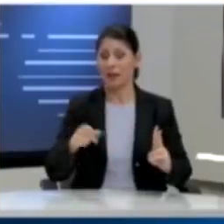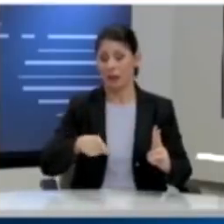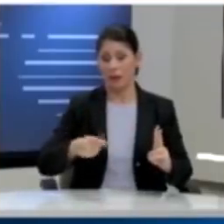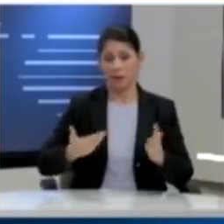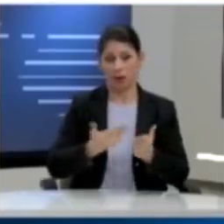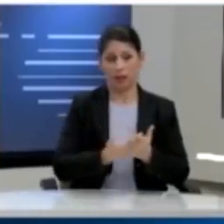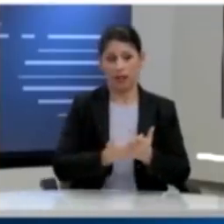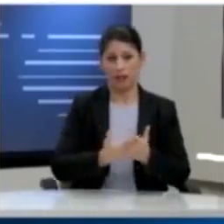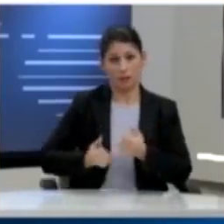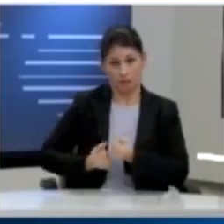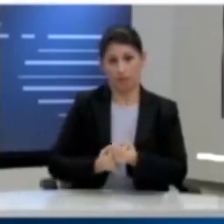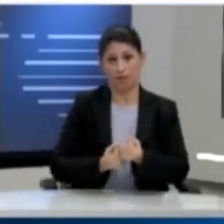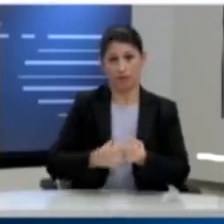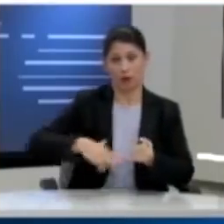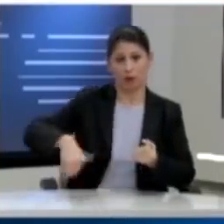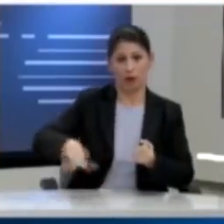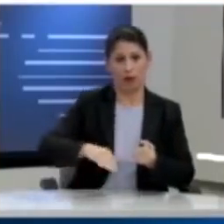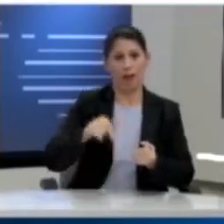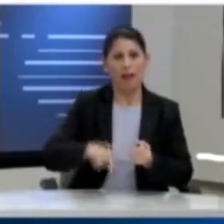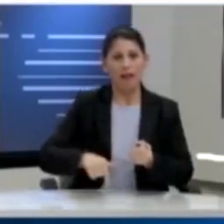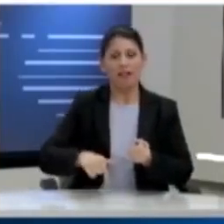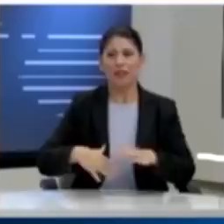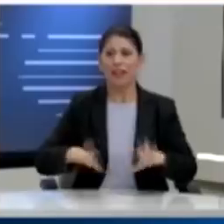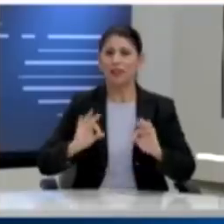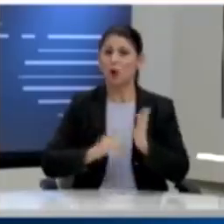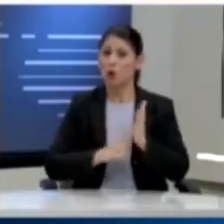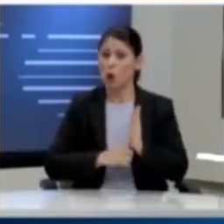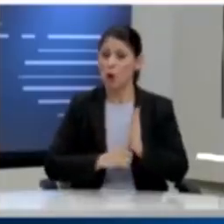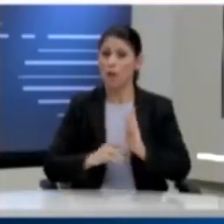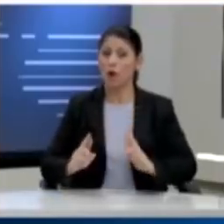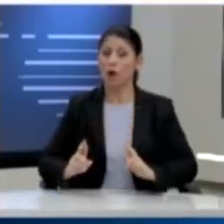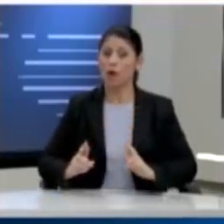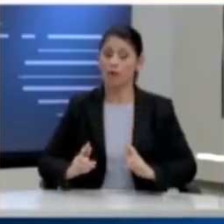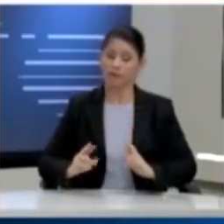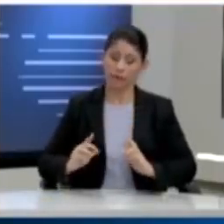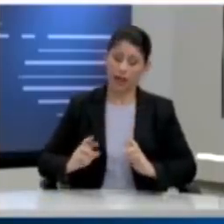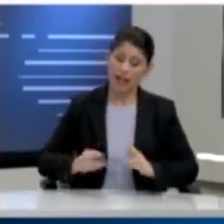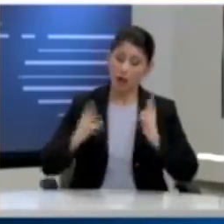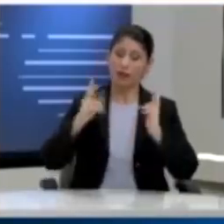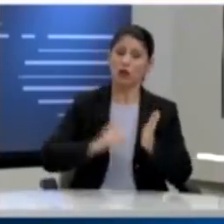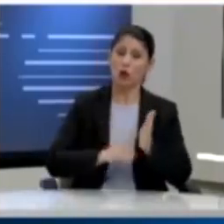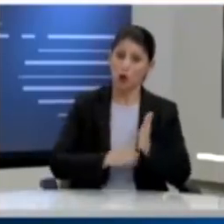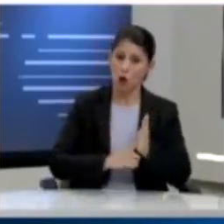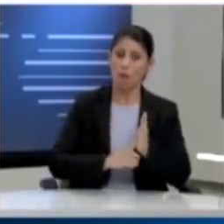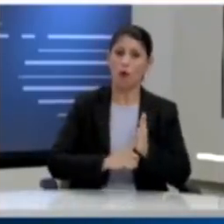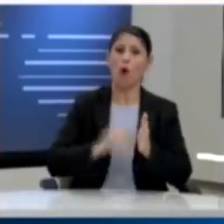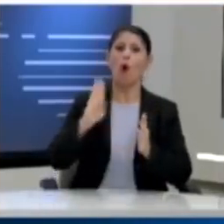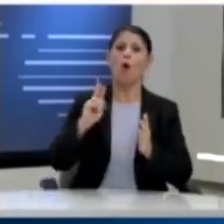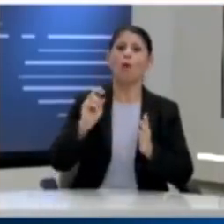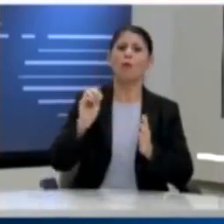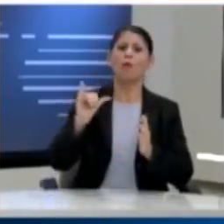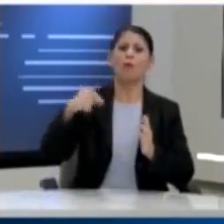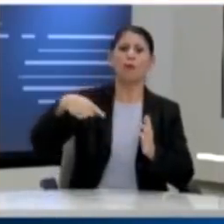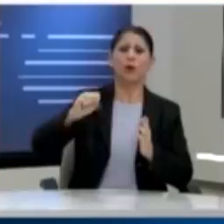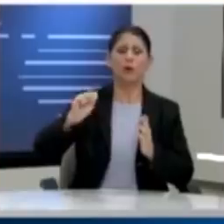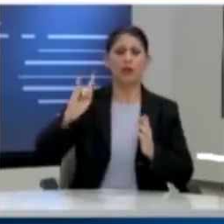μας. Εδώ ενεργοποιήσατε τον νόμο της Νέας Δημοκρατίας, τον νόμο Βρούτσι, που καθορίζει τον κατώτερο μισθό με υπουργική